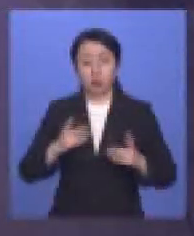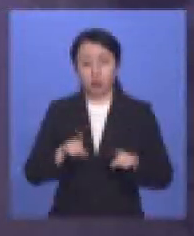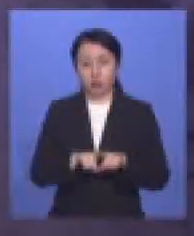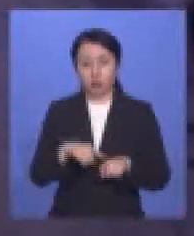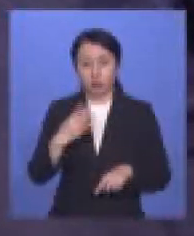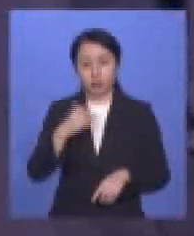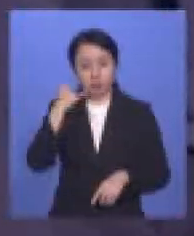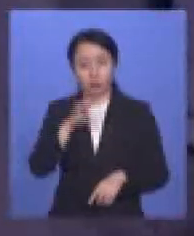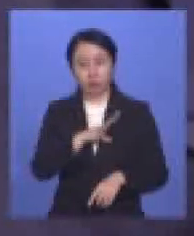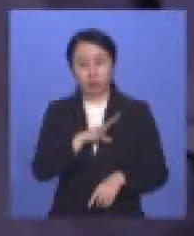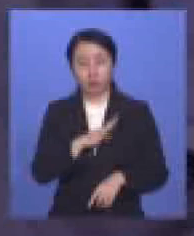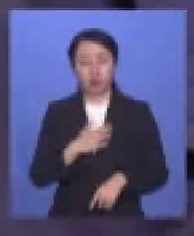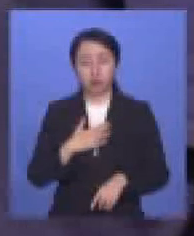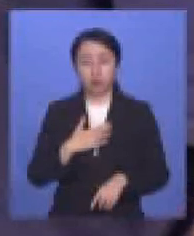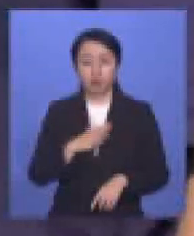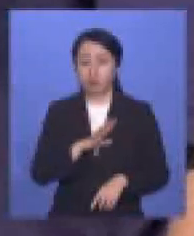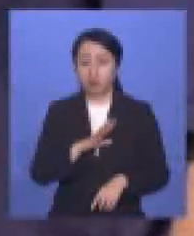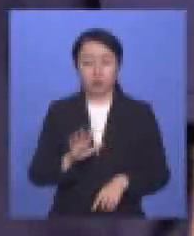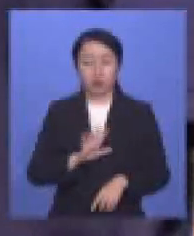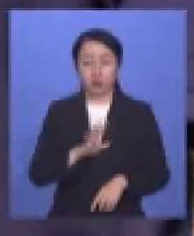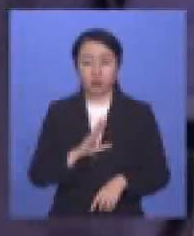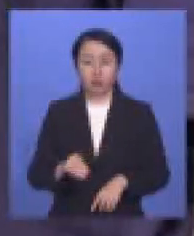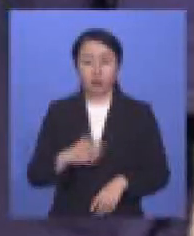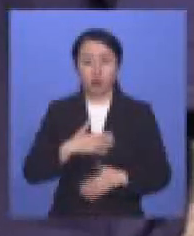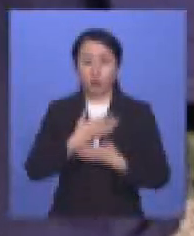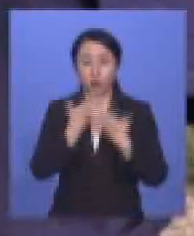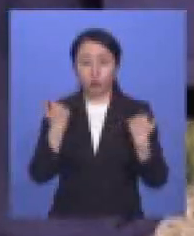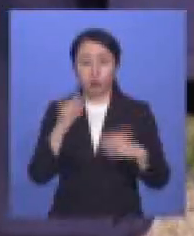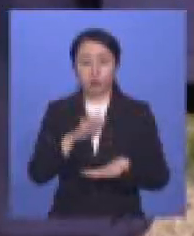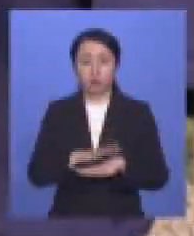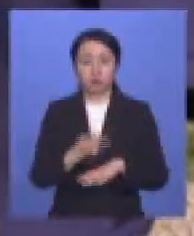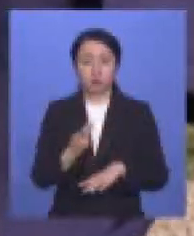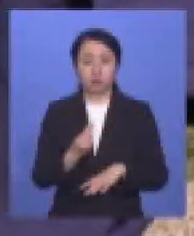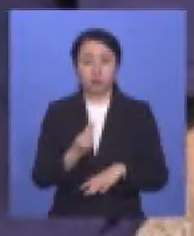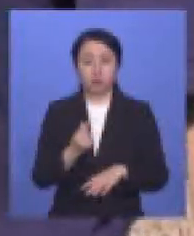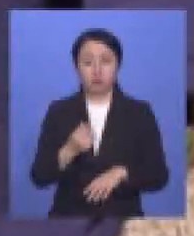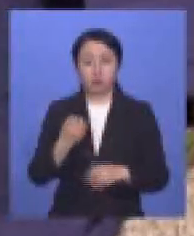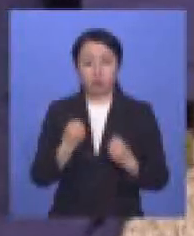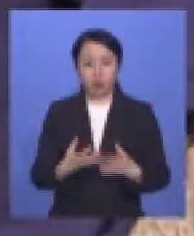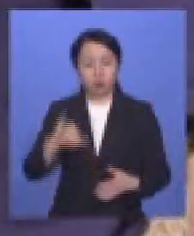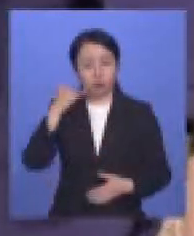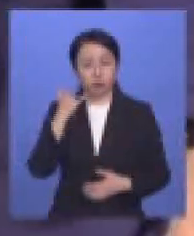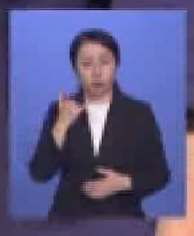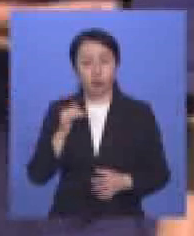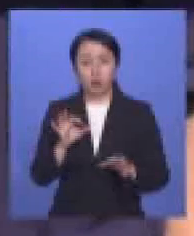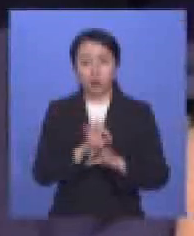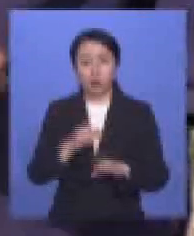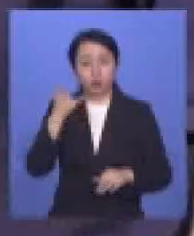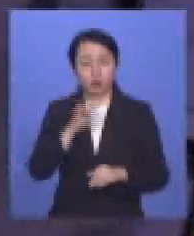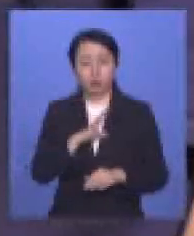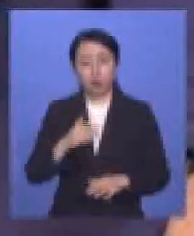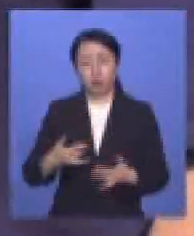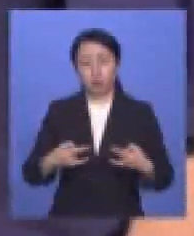Вам хоть раз звонили по телефону? Нет. Вам ни разу не звонили? Нет, у меня нету счета в банке, у меня телефон простенький, мне никто не звонил, нет. А вот так вот